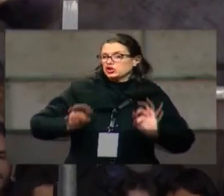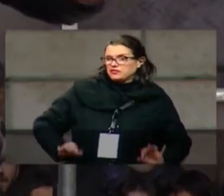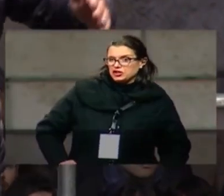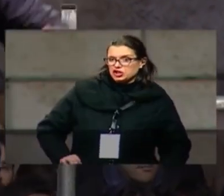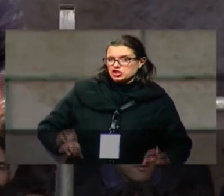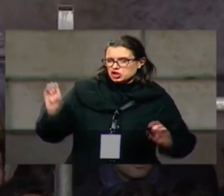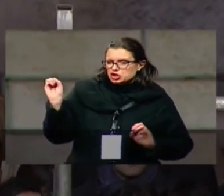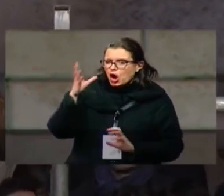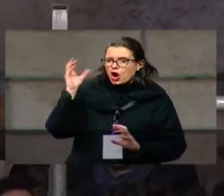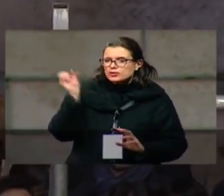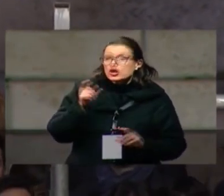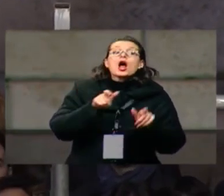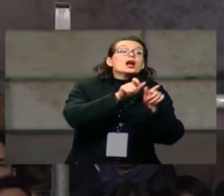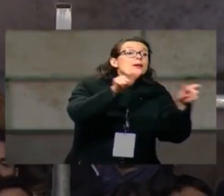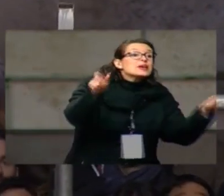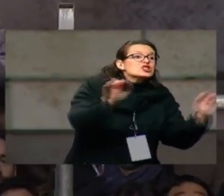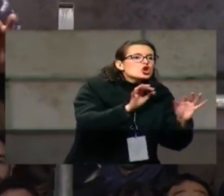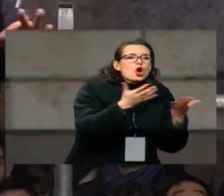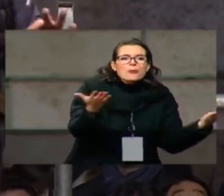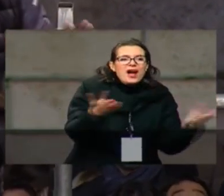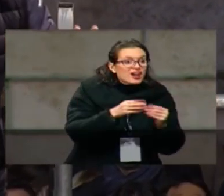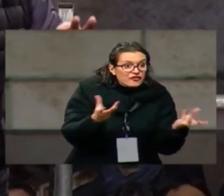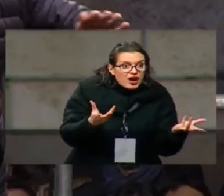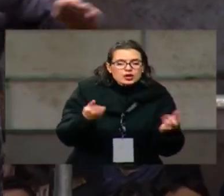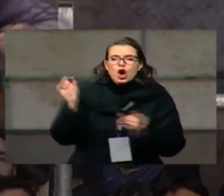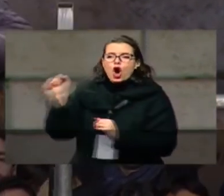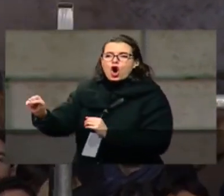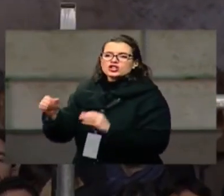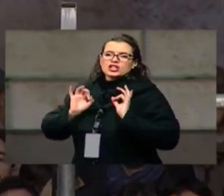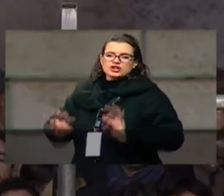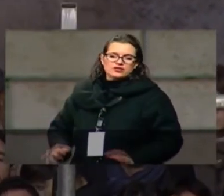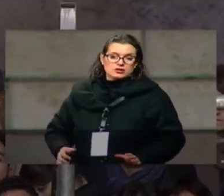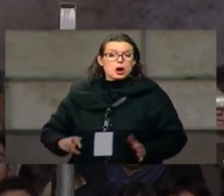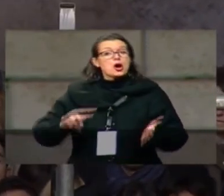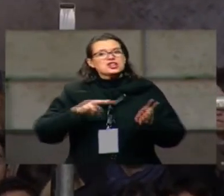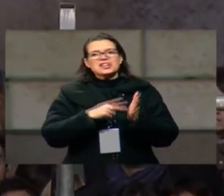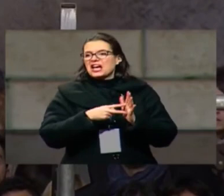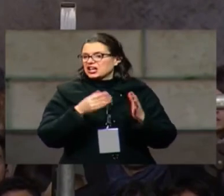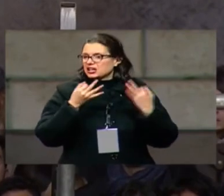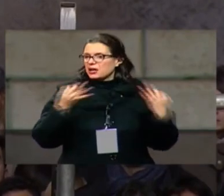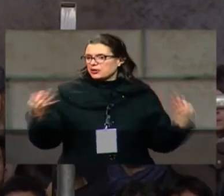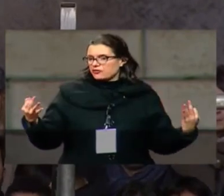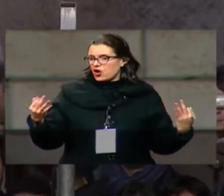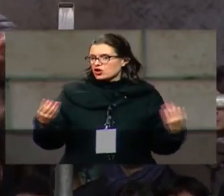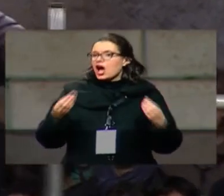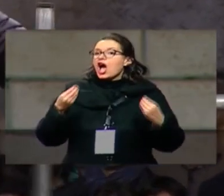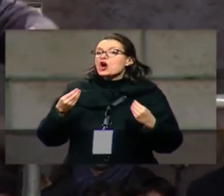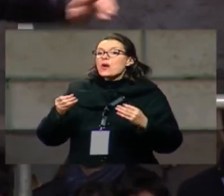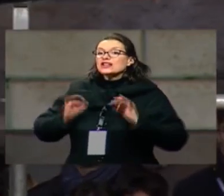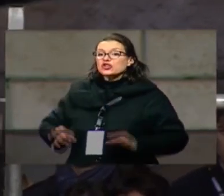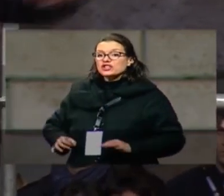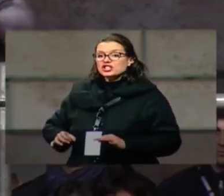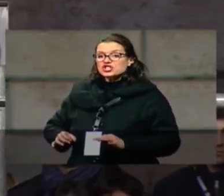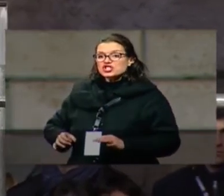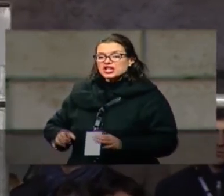odiare i vigili è una tecnica perfetta perché poi quando ne faranno fuori la metà la gente sarà contenta perché erano